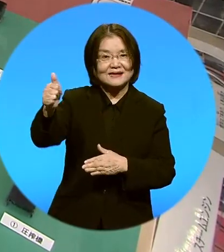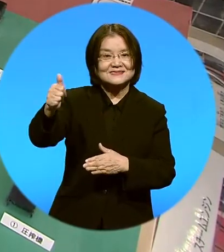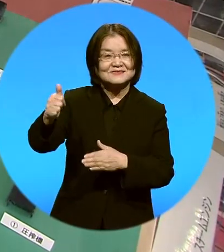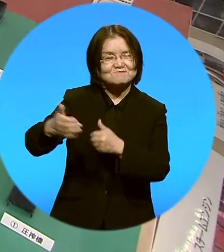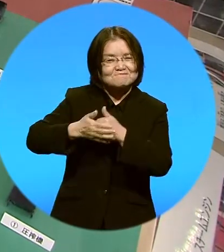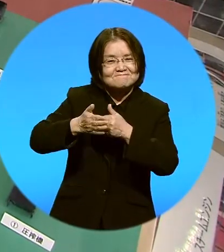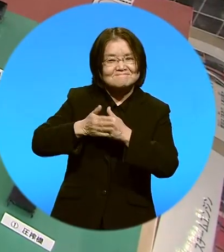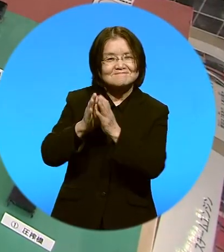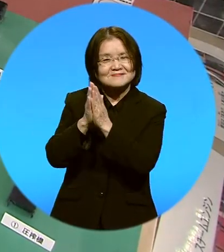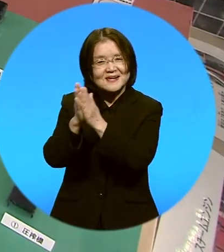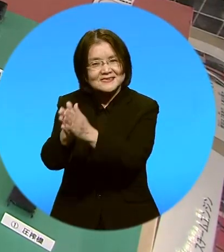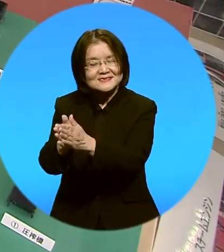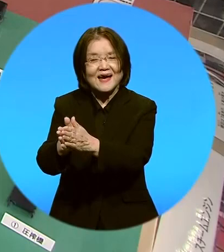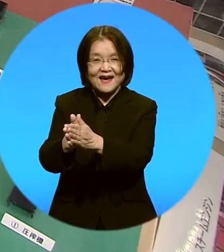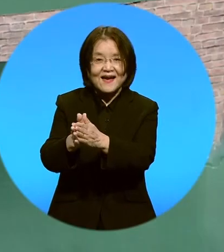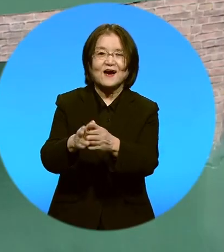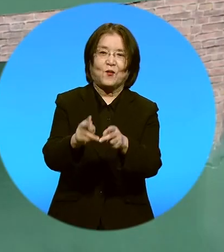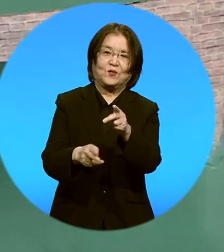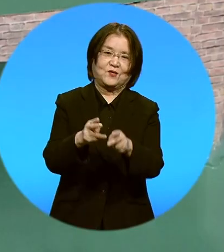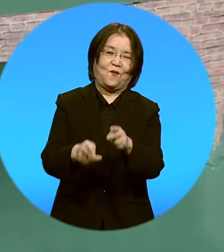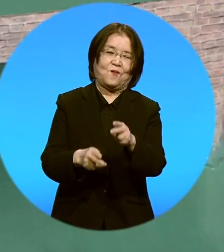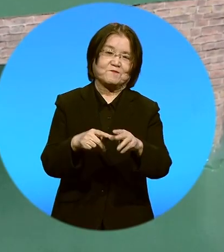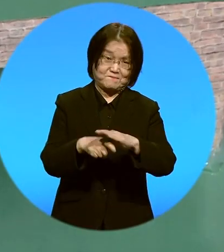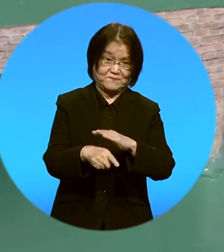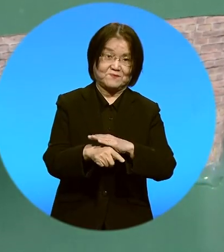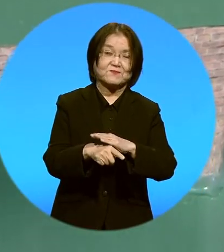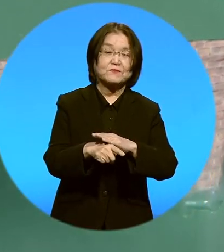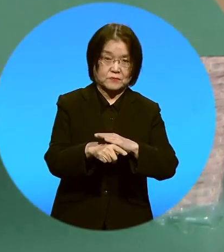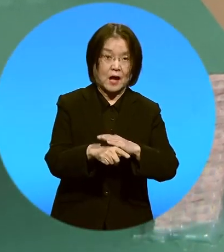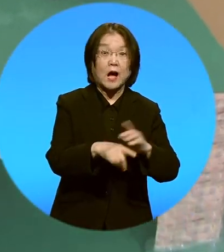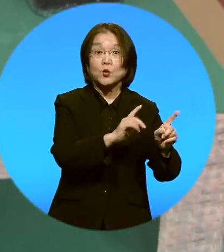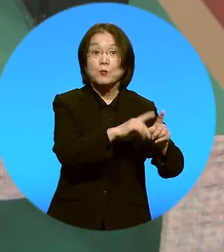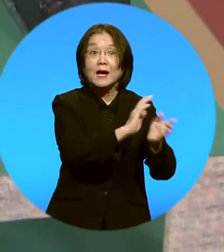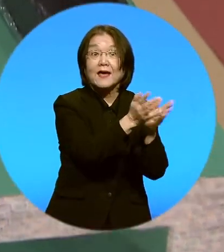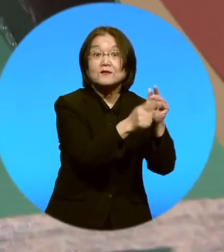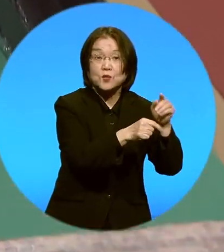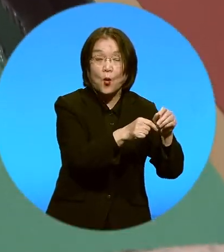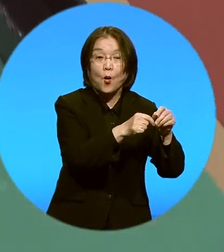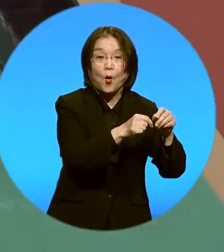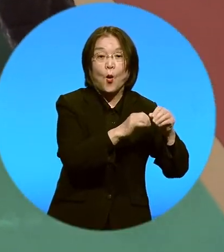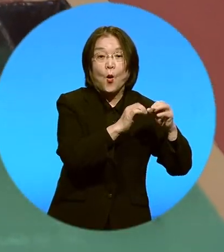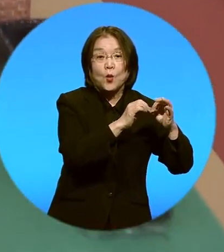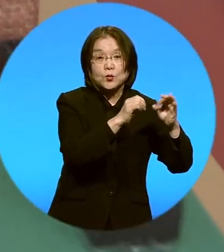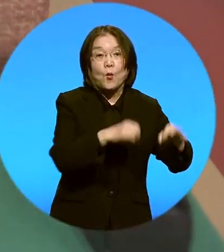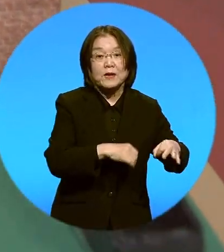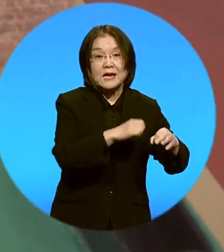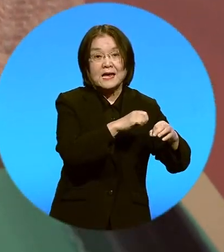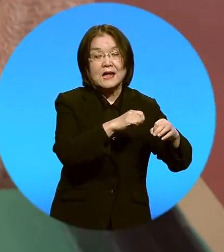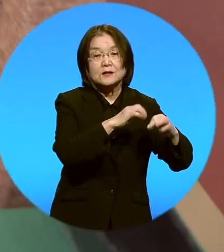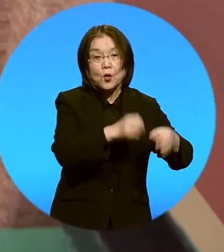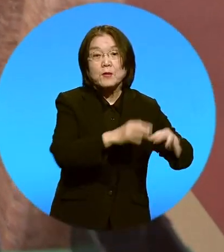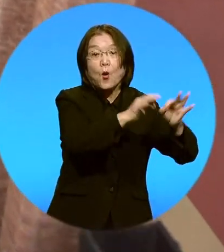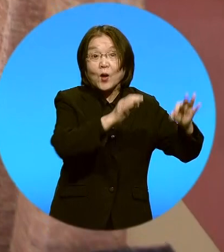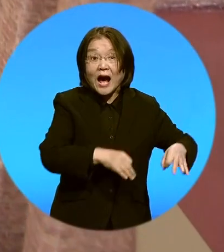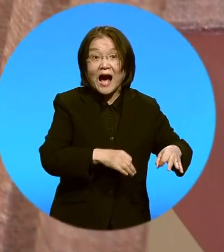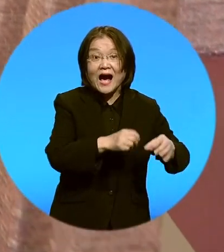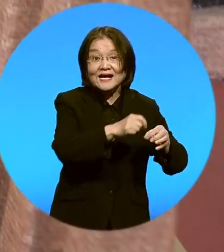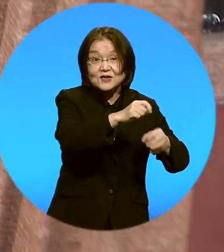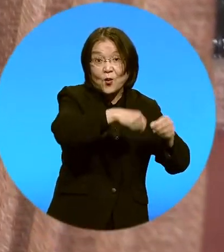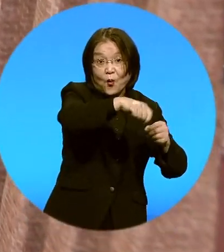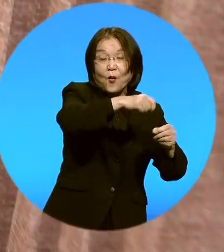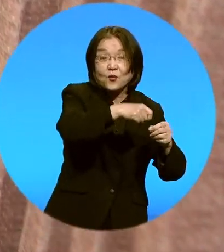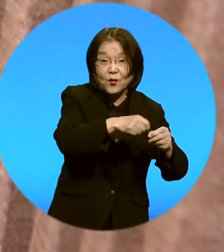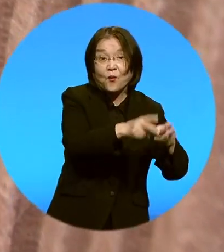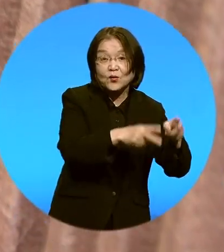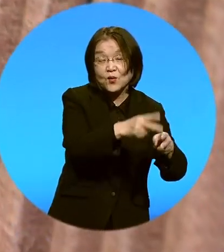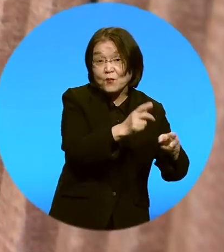お願いして作った工場で、富岡製糸場よりも前に作られた日本で一番古